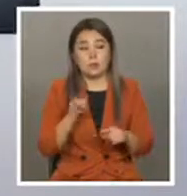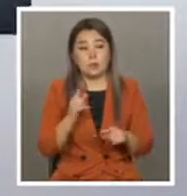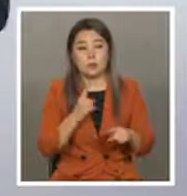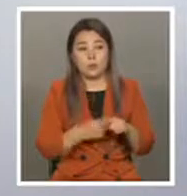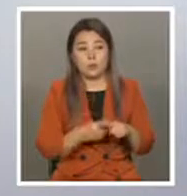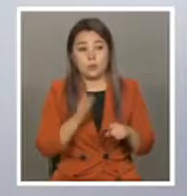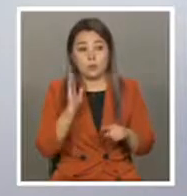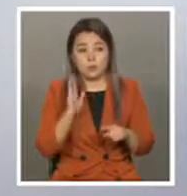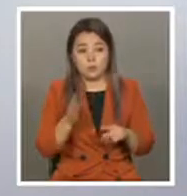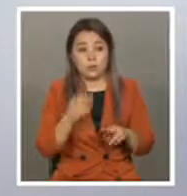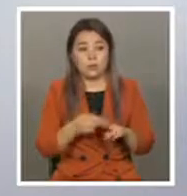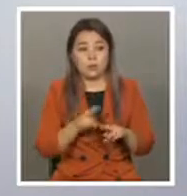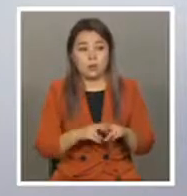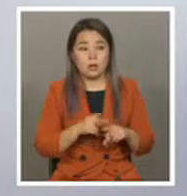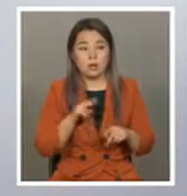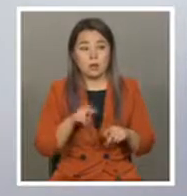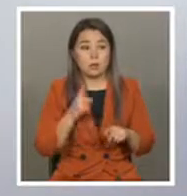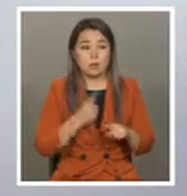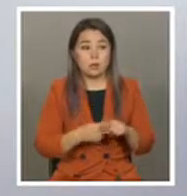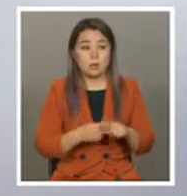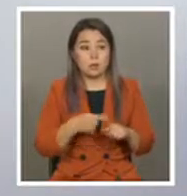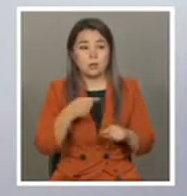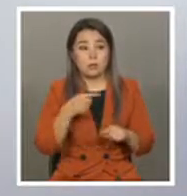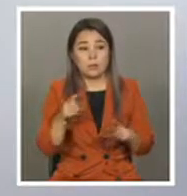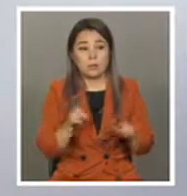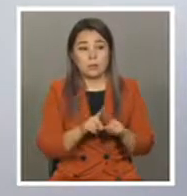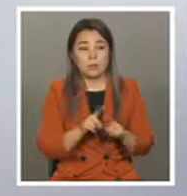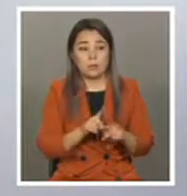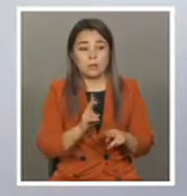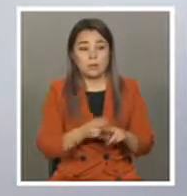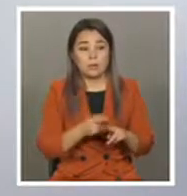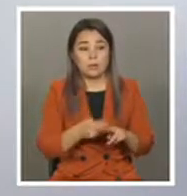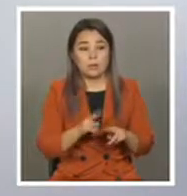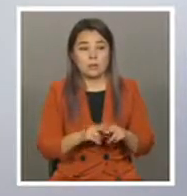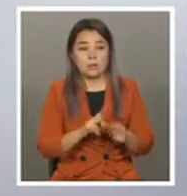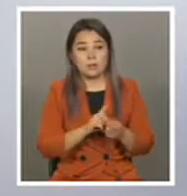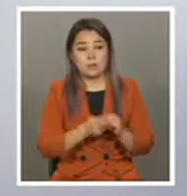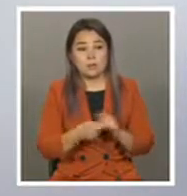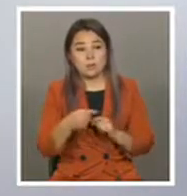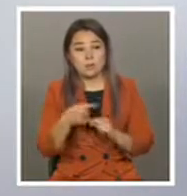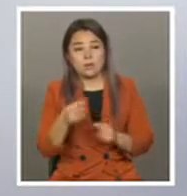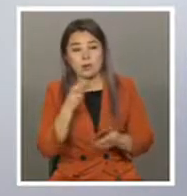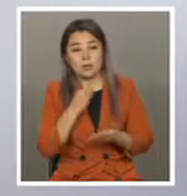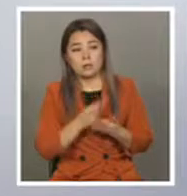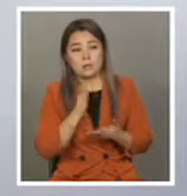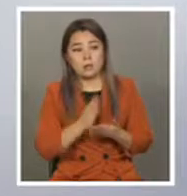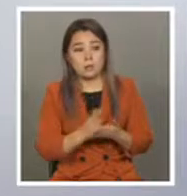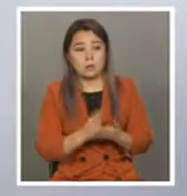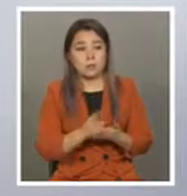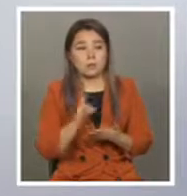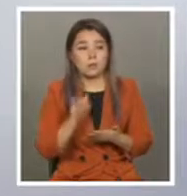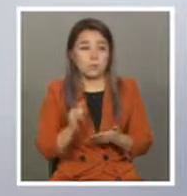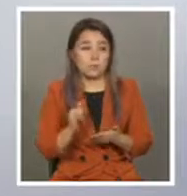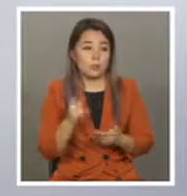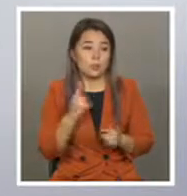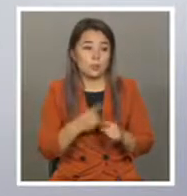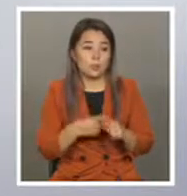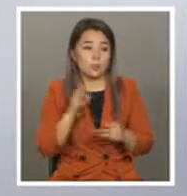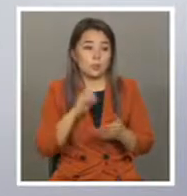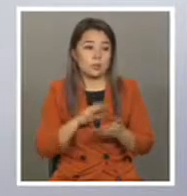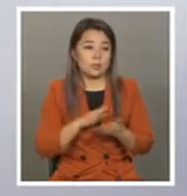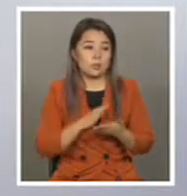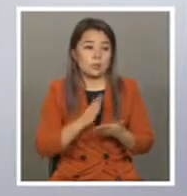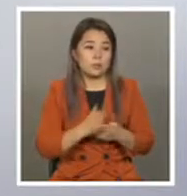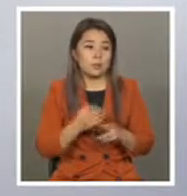болса. P оң болса, алдындағы минусын әсерінен ол теріс санға ие болады. Ал q оң сан. Олай болса,